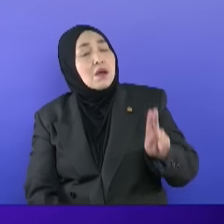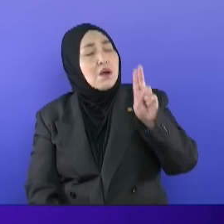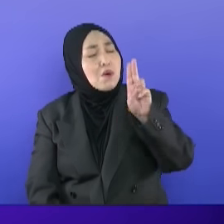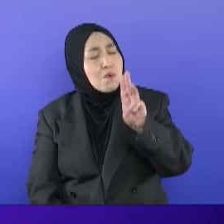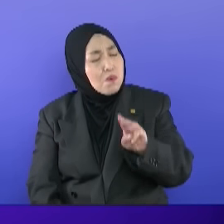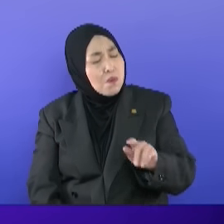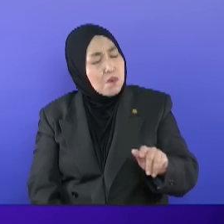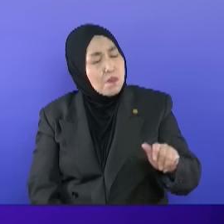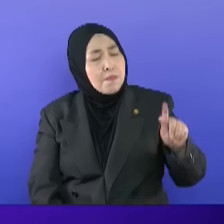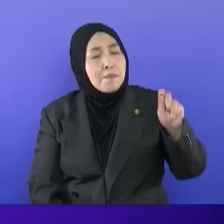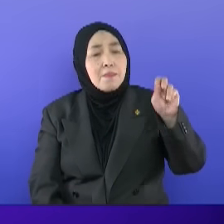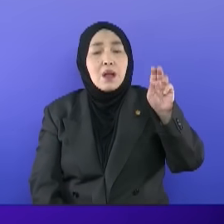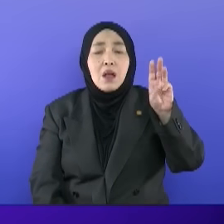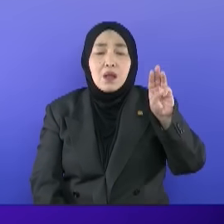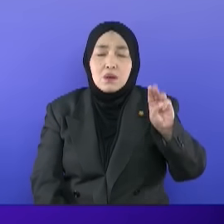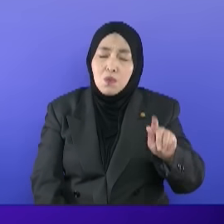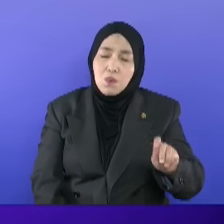alalamin